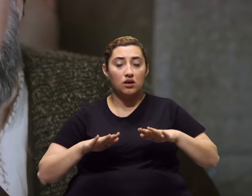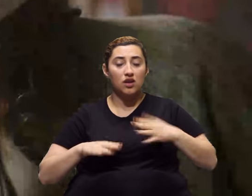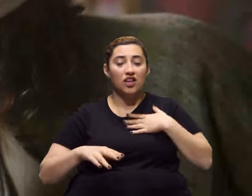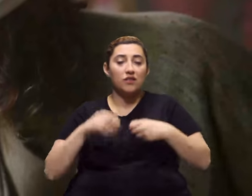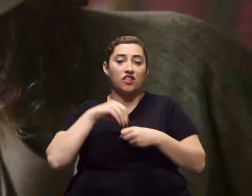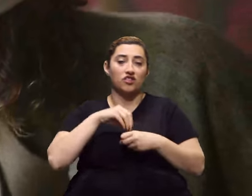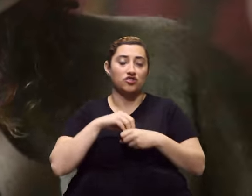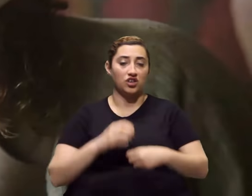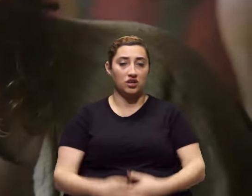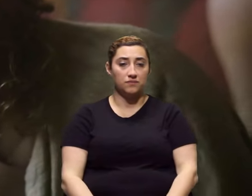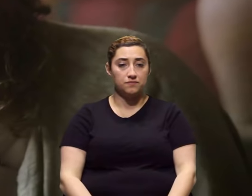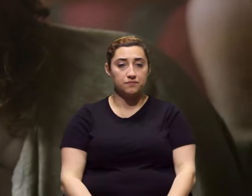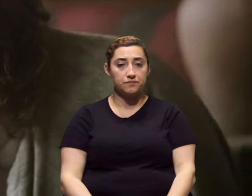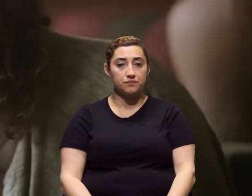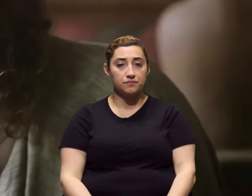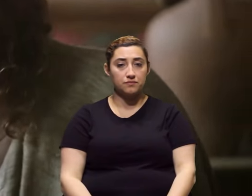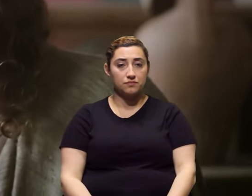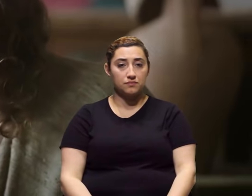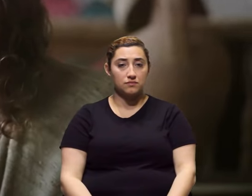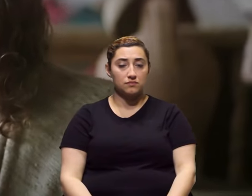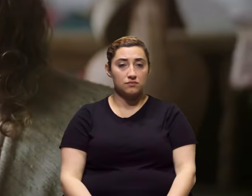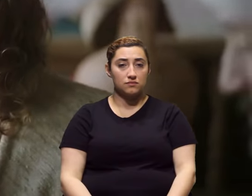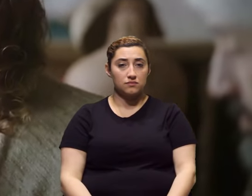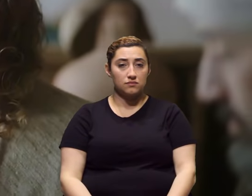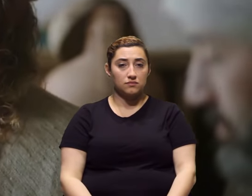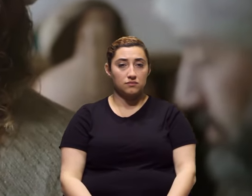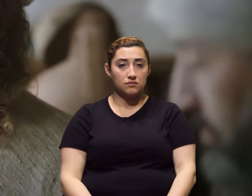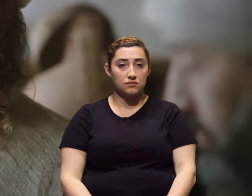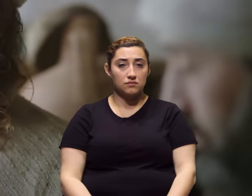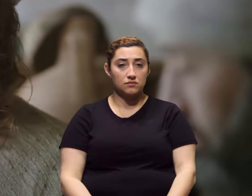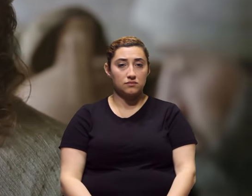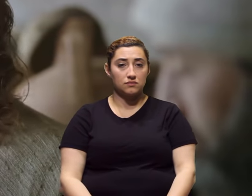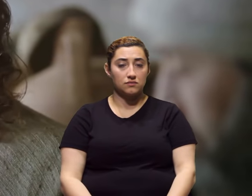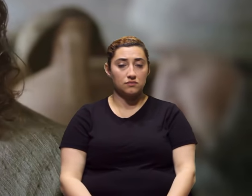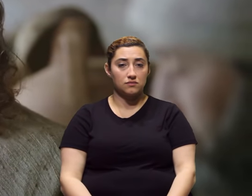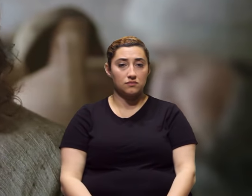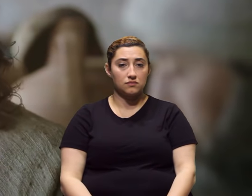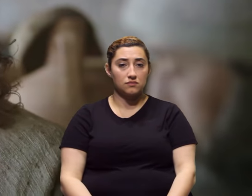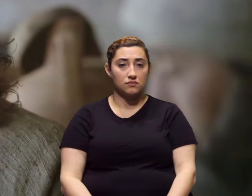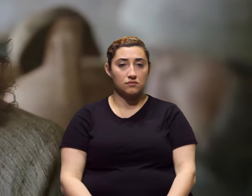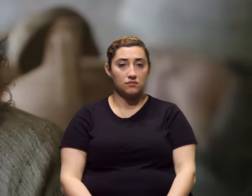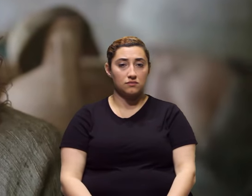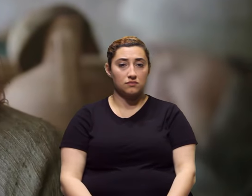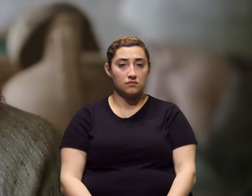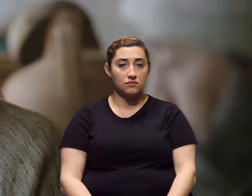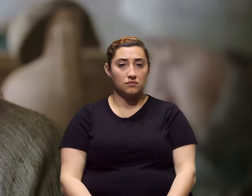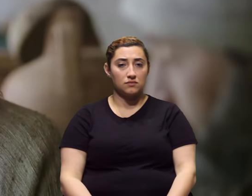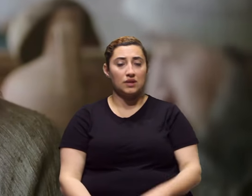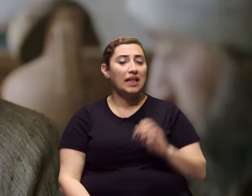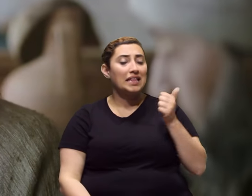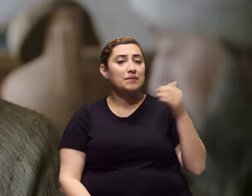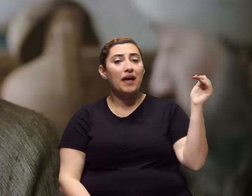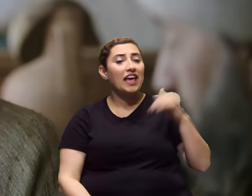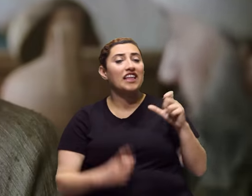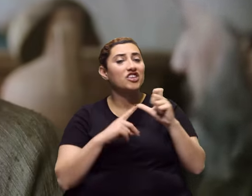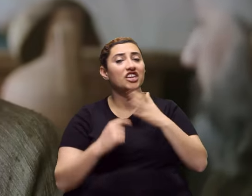içeri. Kırklı yaşlarda kır sakallı mavi gözlü bir adam olan Ahmet doğrulup Ali Taygu'ya döndü. Hangi vakit